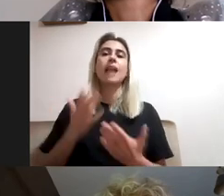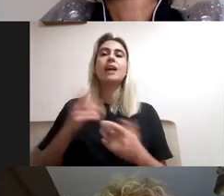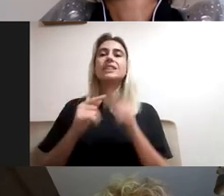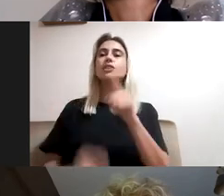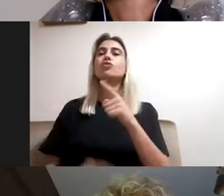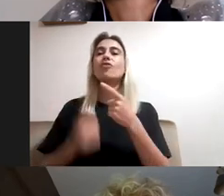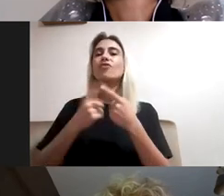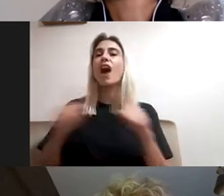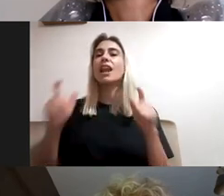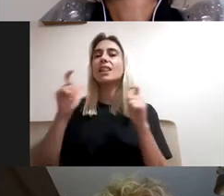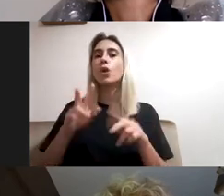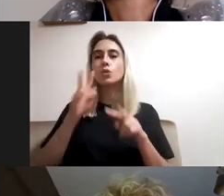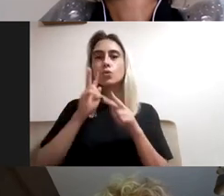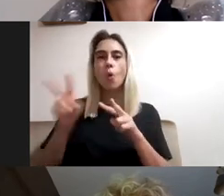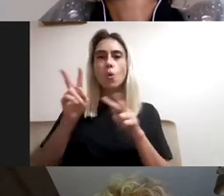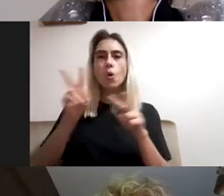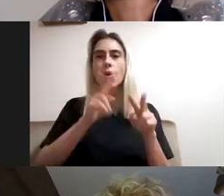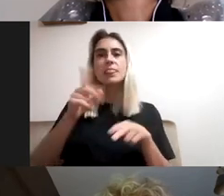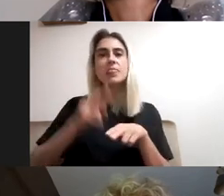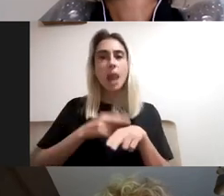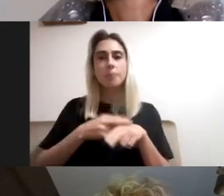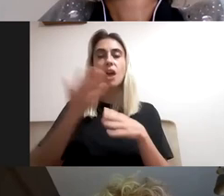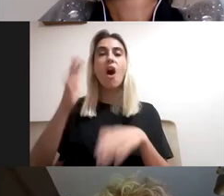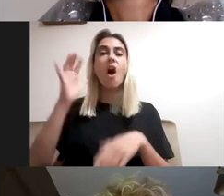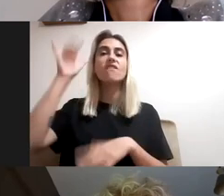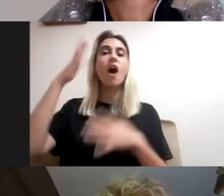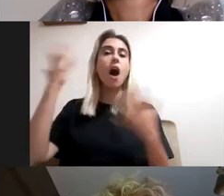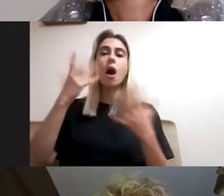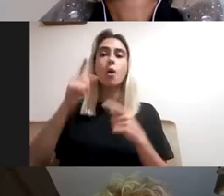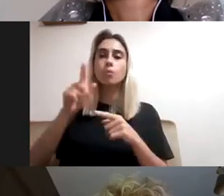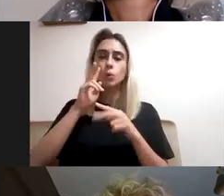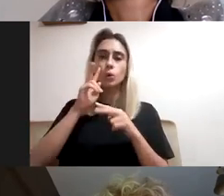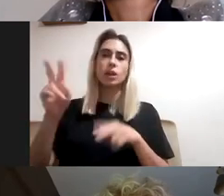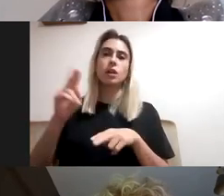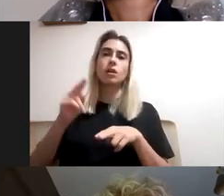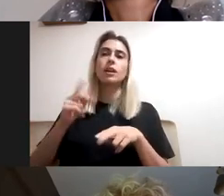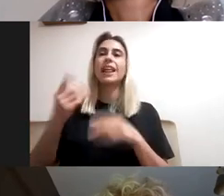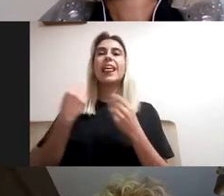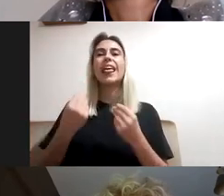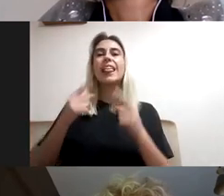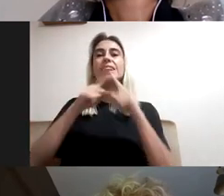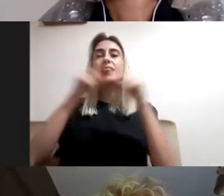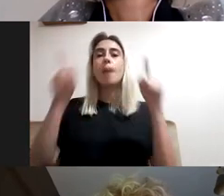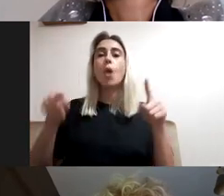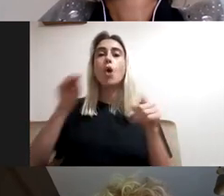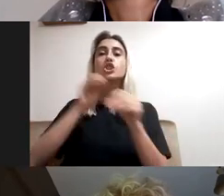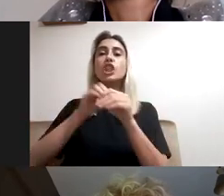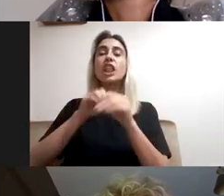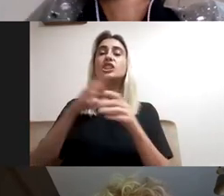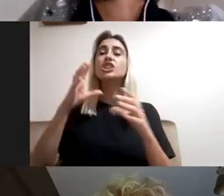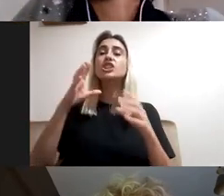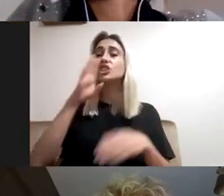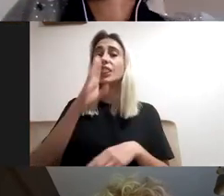farklı yerleri görüp deneyimlediyseniz de havacılıkta görünen o nispeten iyi tablonun içinde altta ciddi sıkıntılar